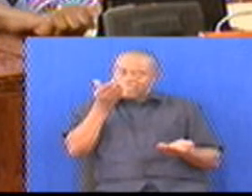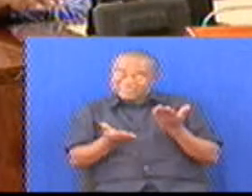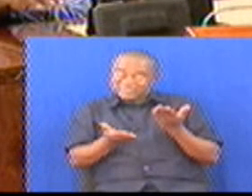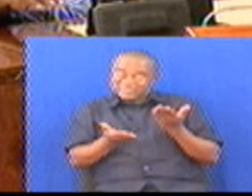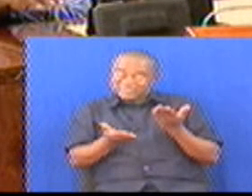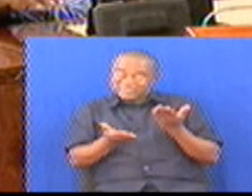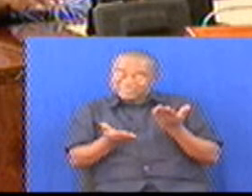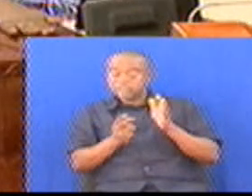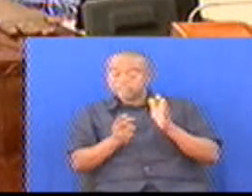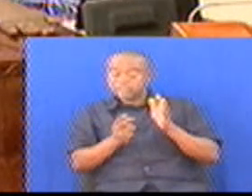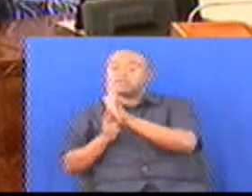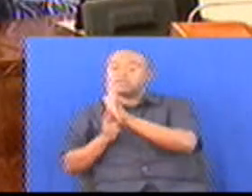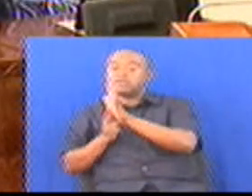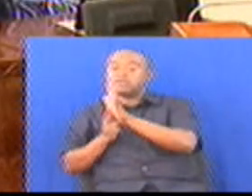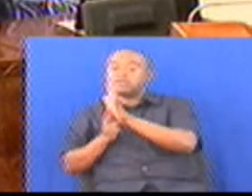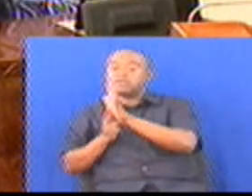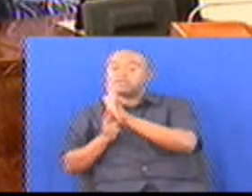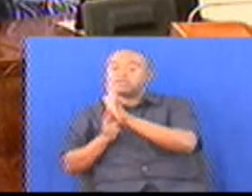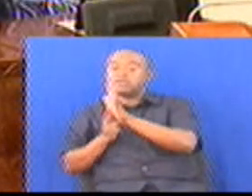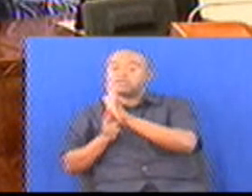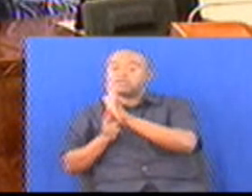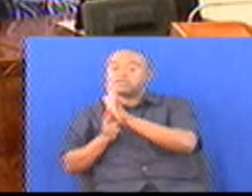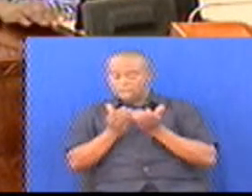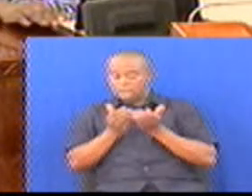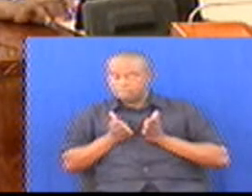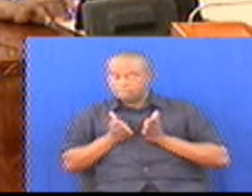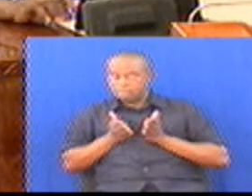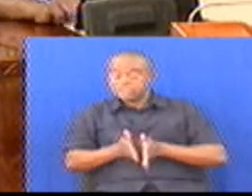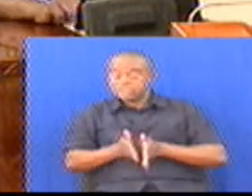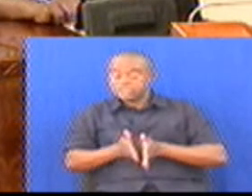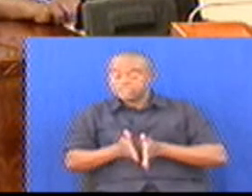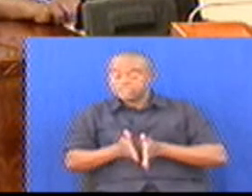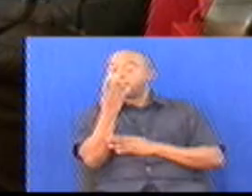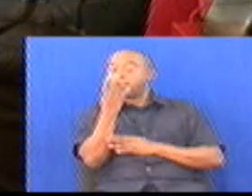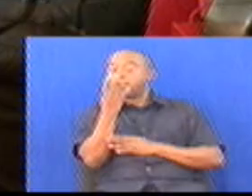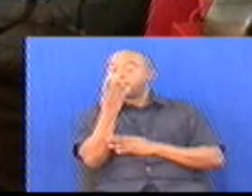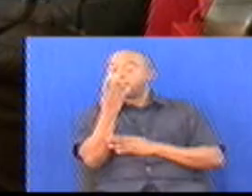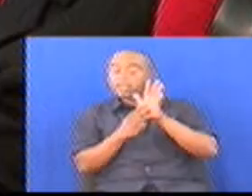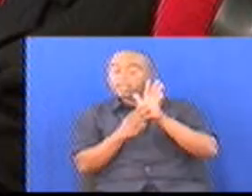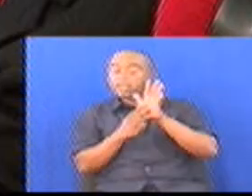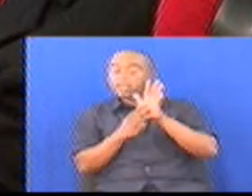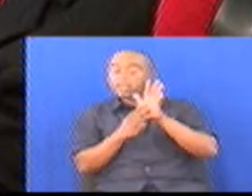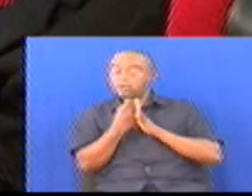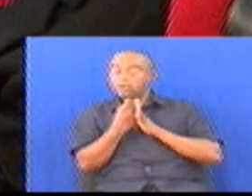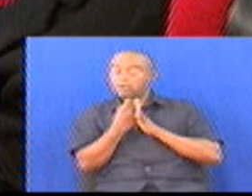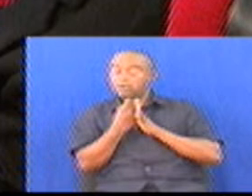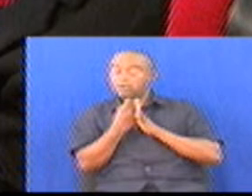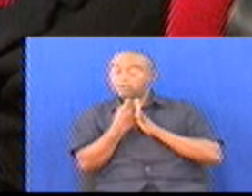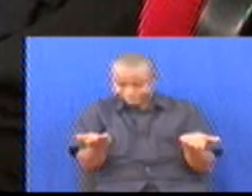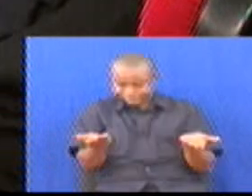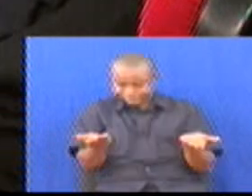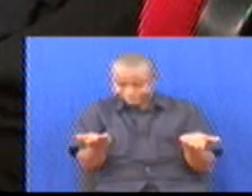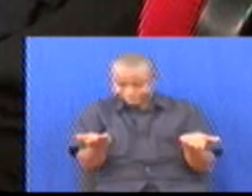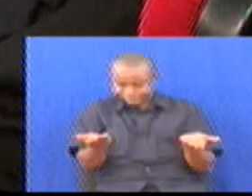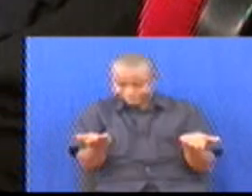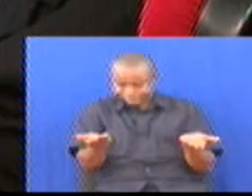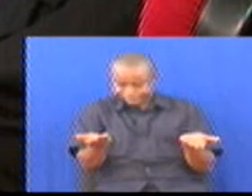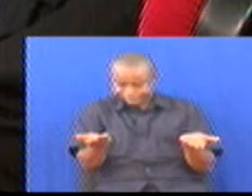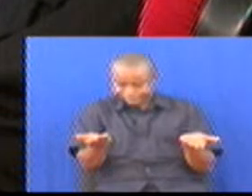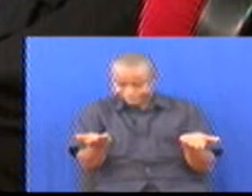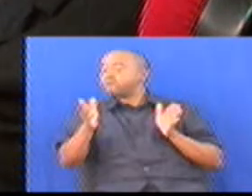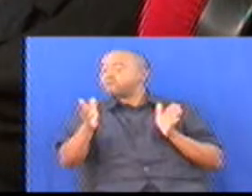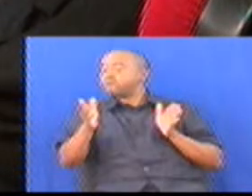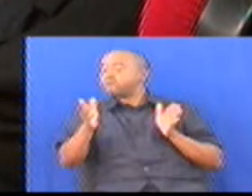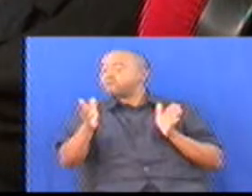77%. Ujenzi wa barabara ya njia 8 kutoka Kimara hadi Kibaha kilomita 19.2